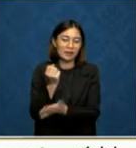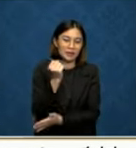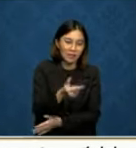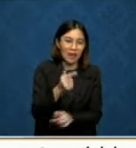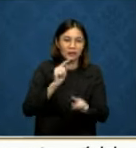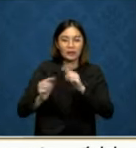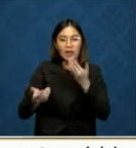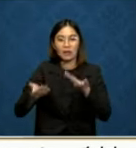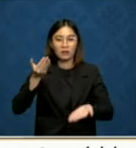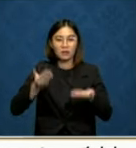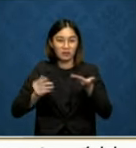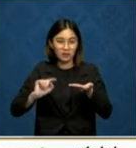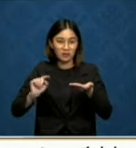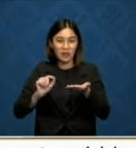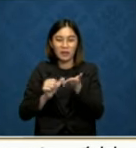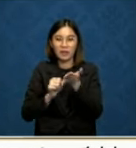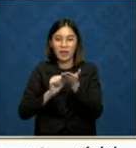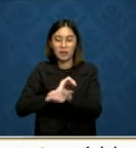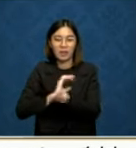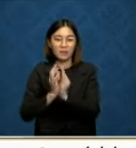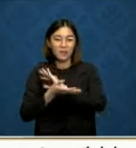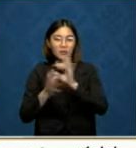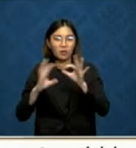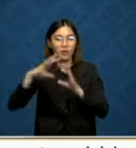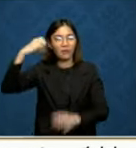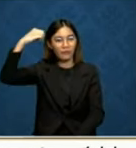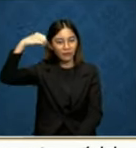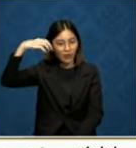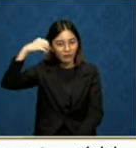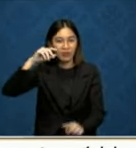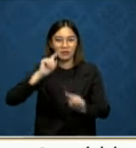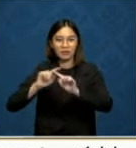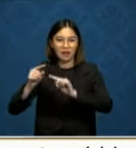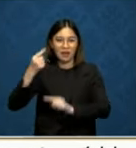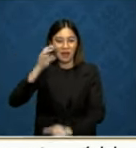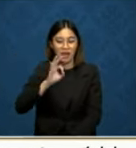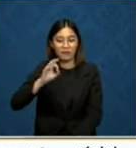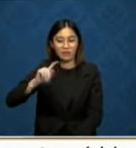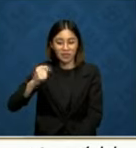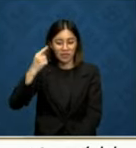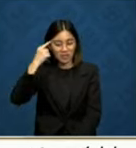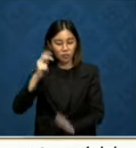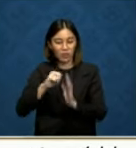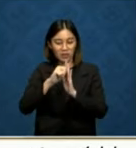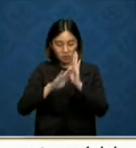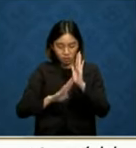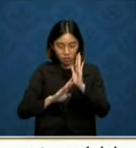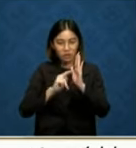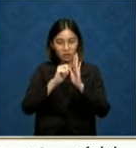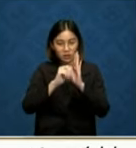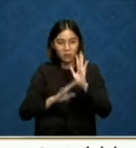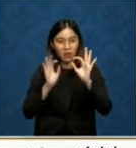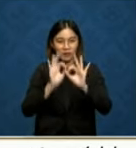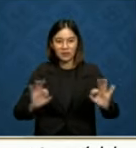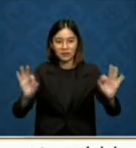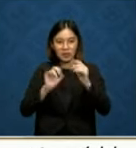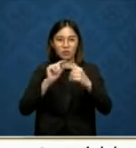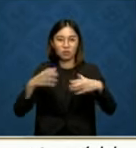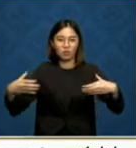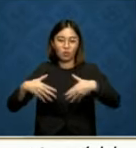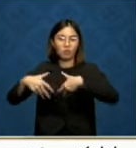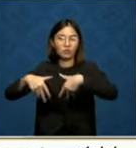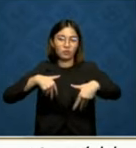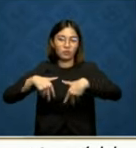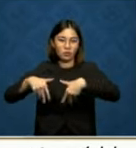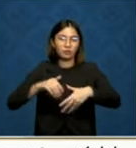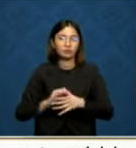รือการปรับเรื่องค่าไฟฟ้าผันแปรเดียนี้กเป็นโยบายที่มีคามสำคัญต่ผู้บริโภคค่ะ